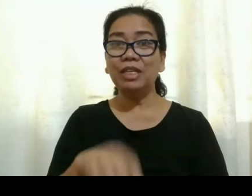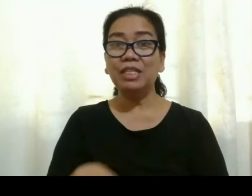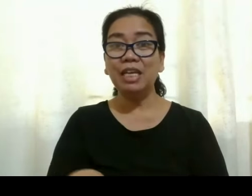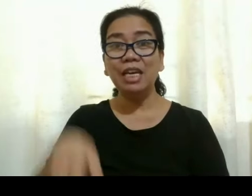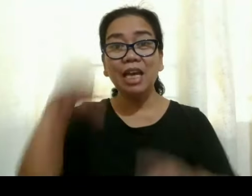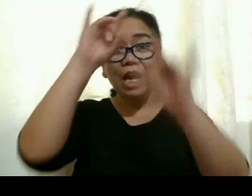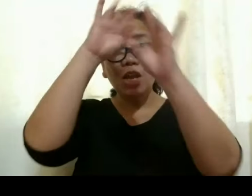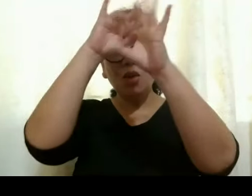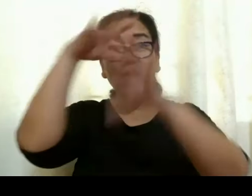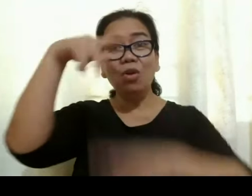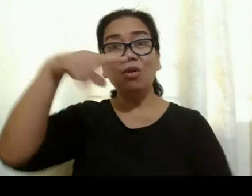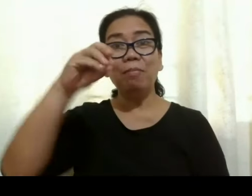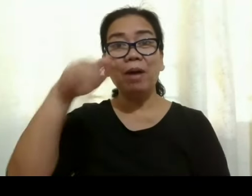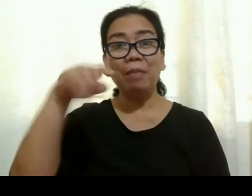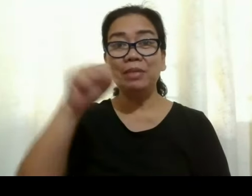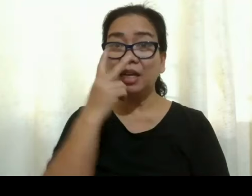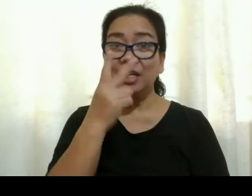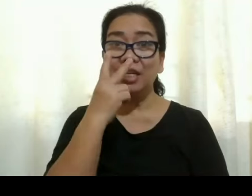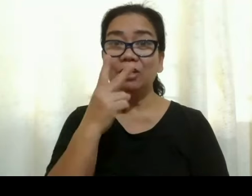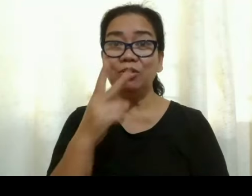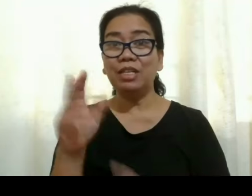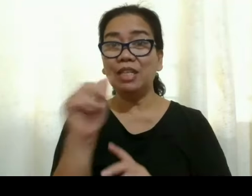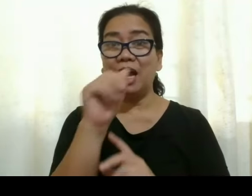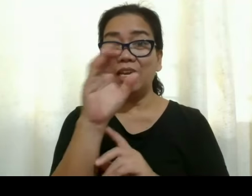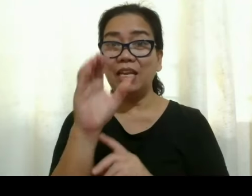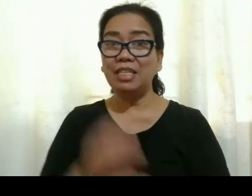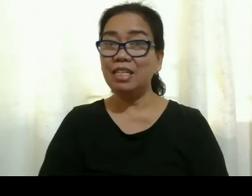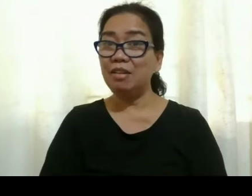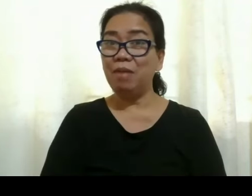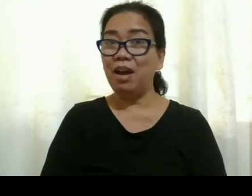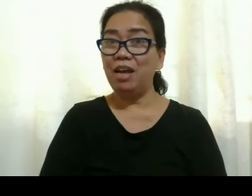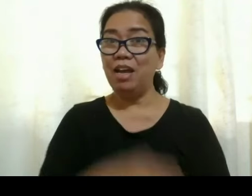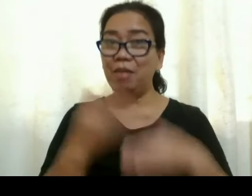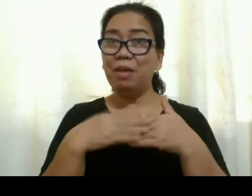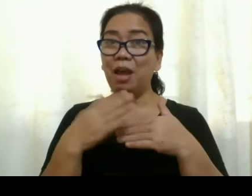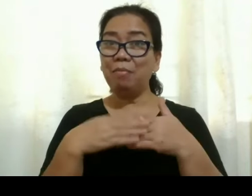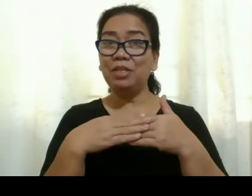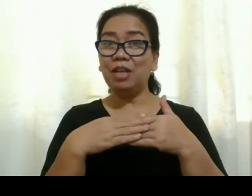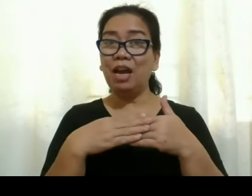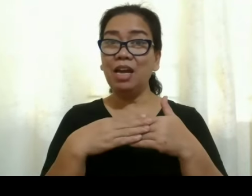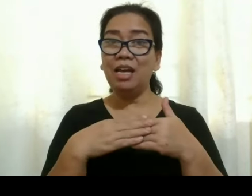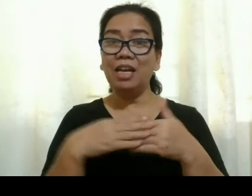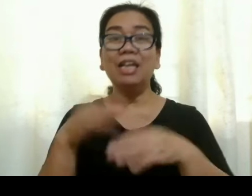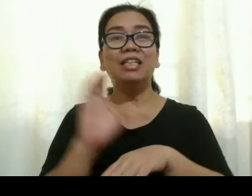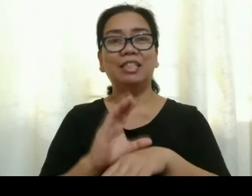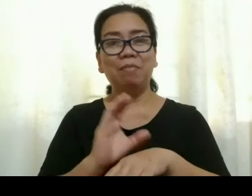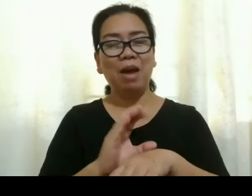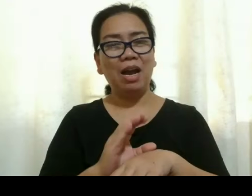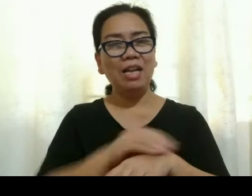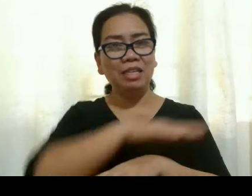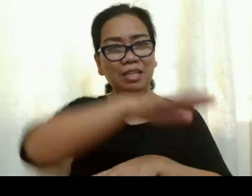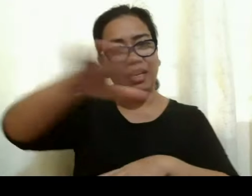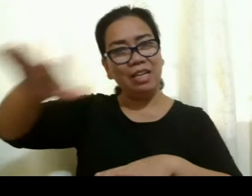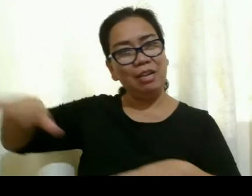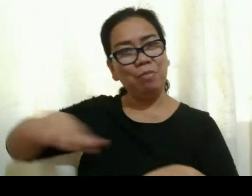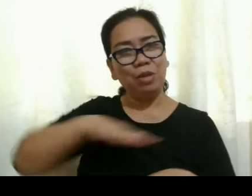Oo, siya si Lolo Pops. Nakikita niyo siya sa Angeles City, di ba? Malapit sa